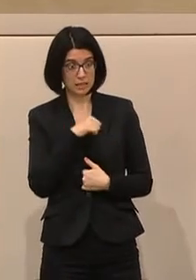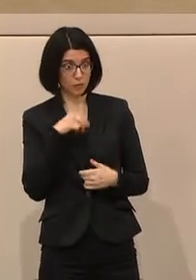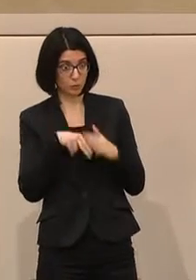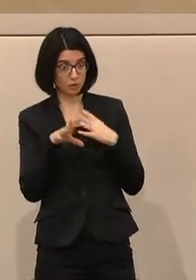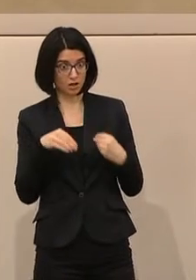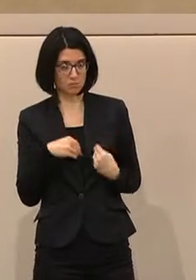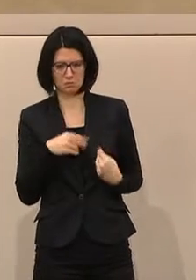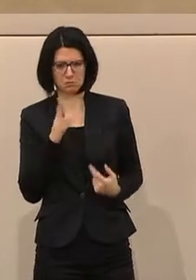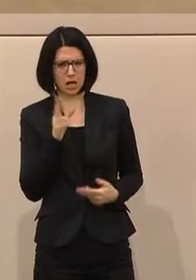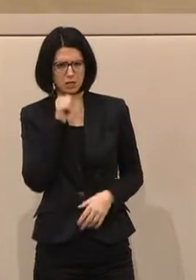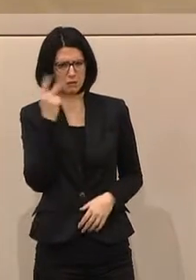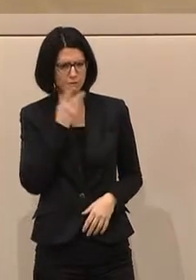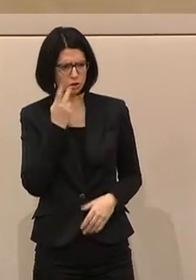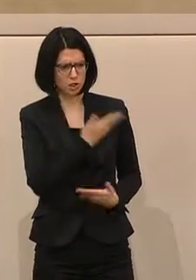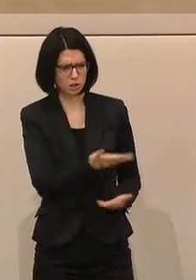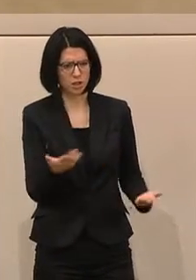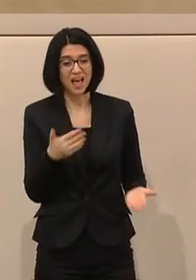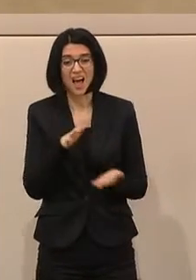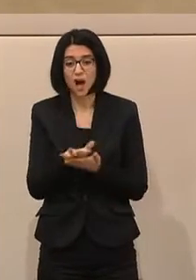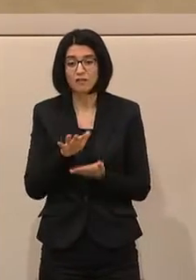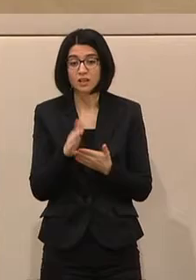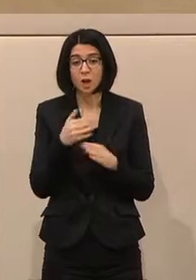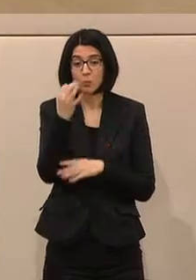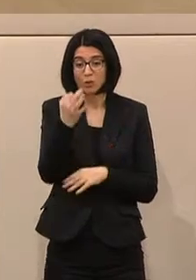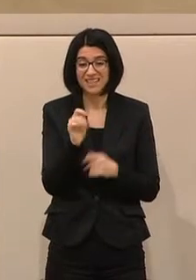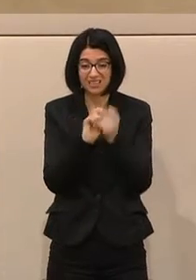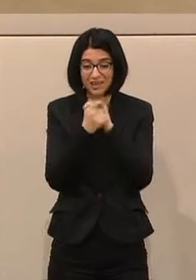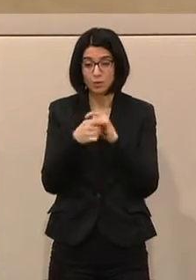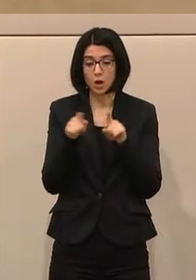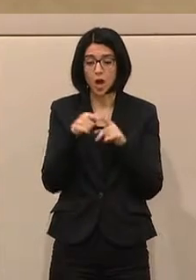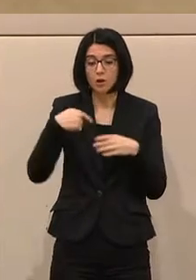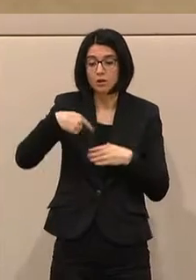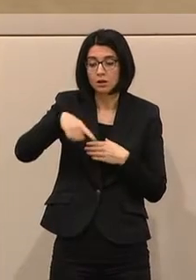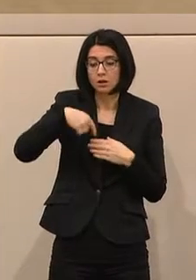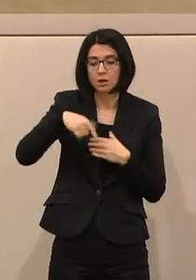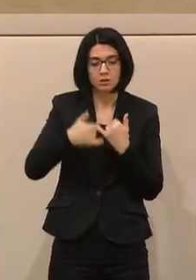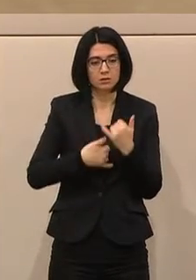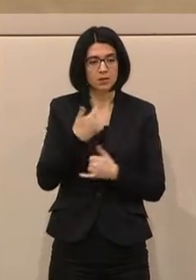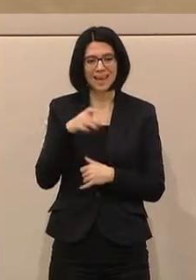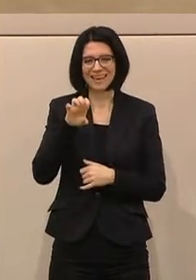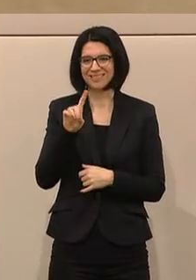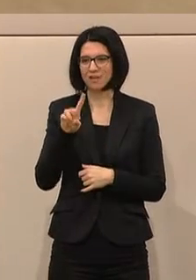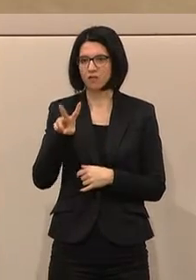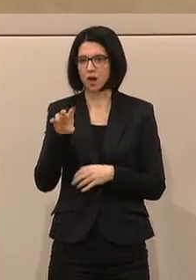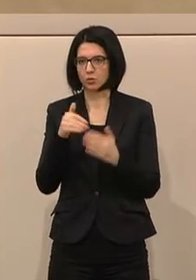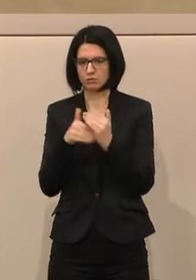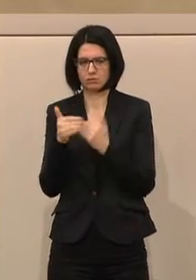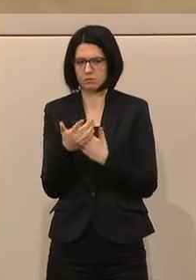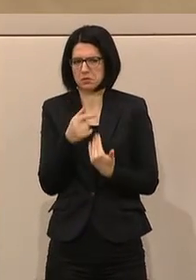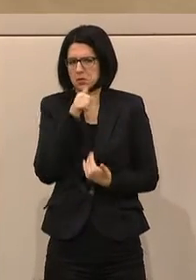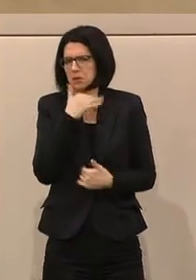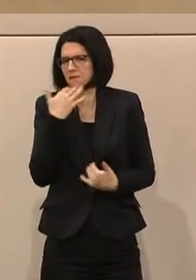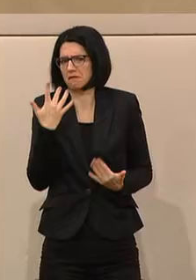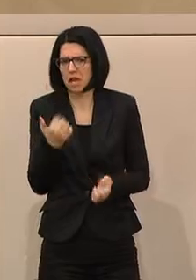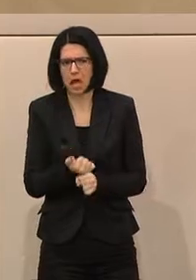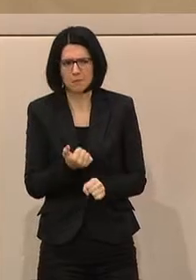nichts abgewinnen. Denn der Aufwand für eine Prozentänderung, auch unterm Jahr, in einem bestehenden EDV-System hält sich wirklich in Grenzen